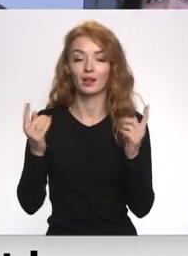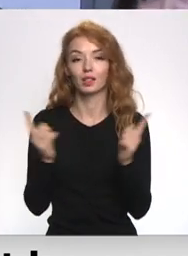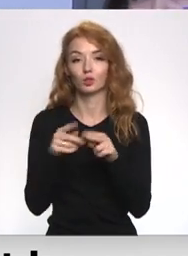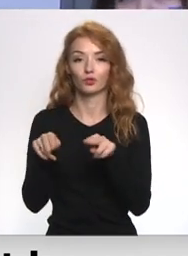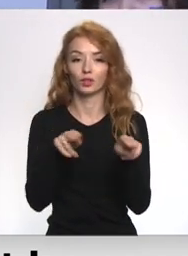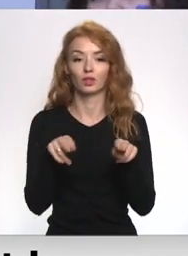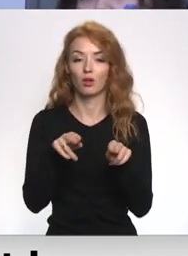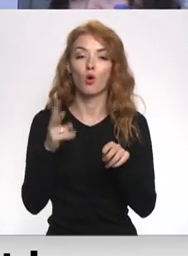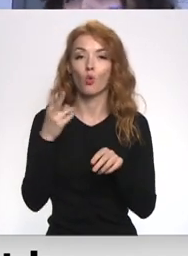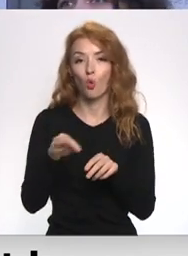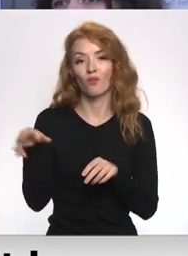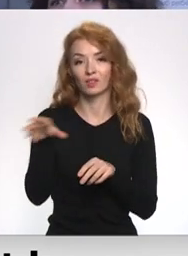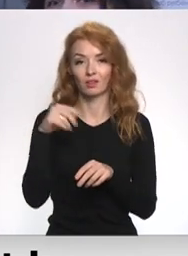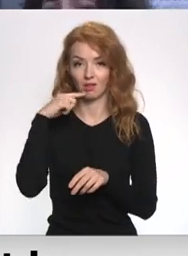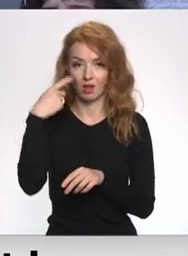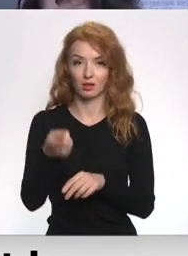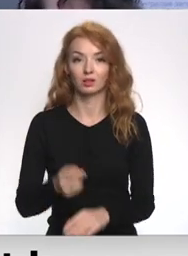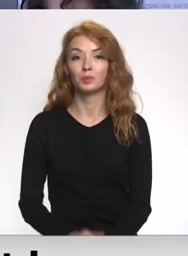tad piketētājiem bija sakāms.